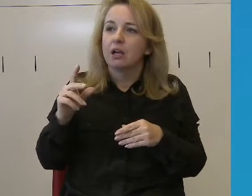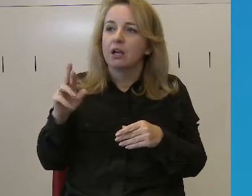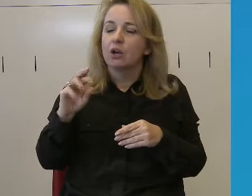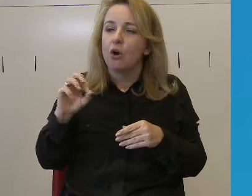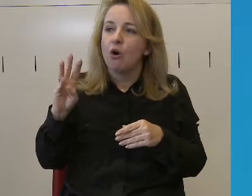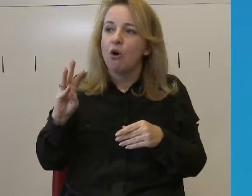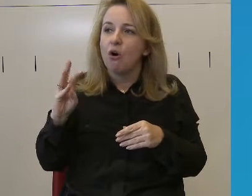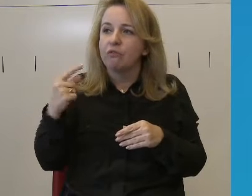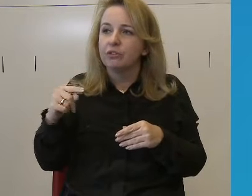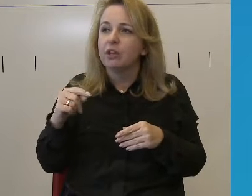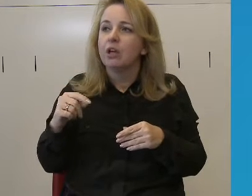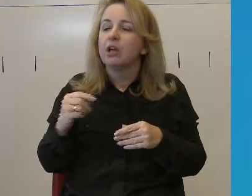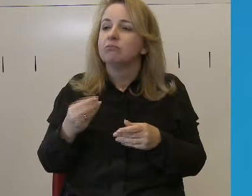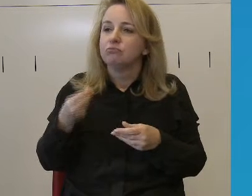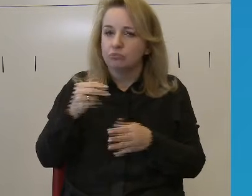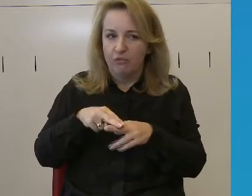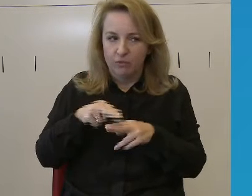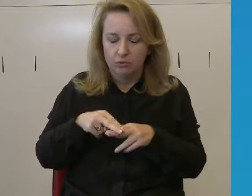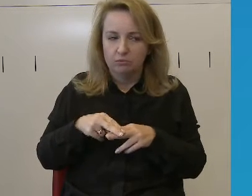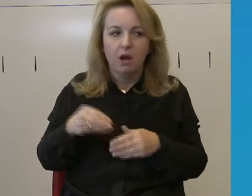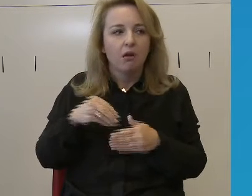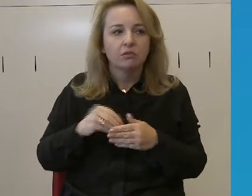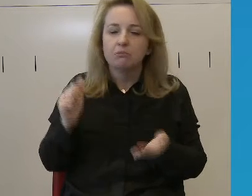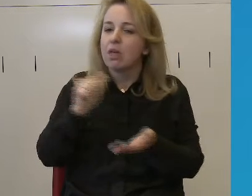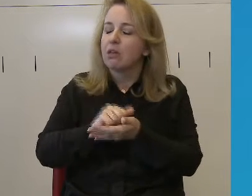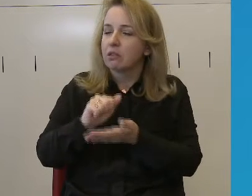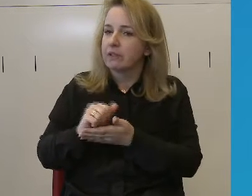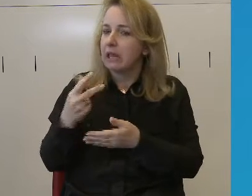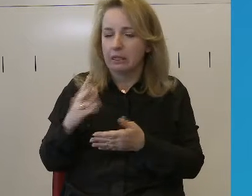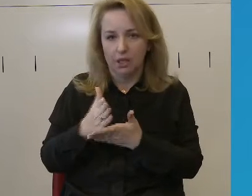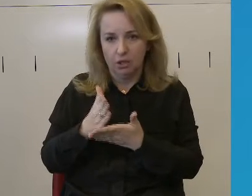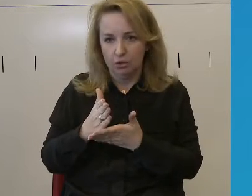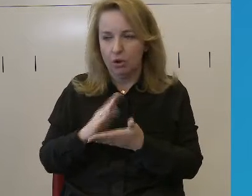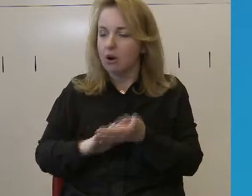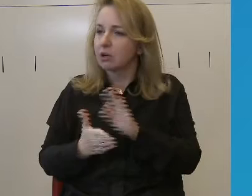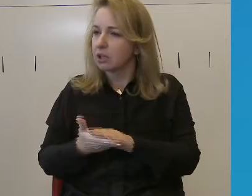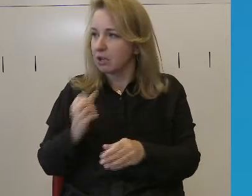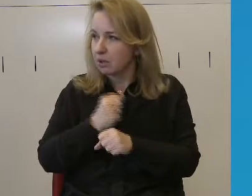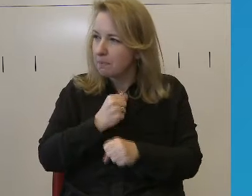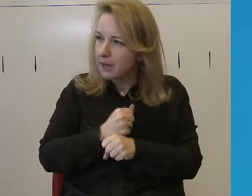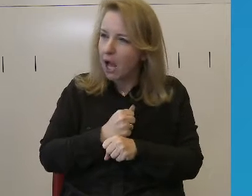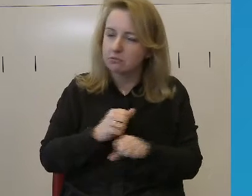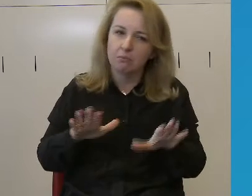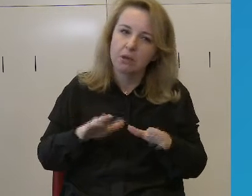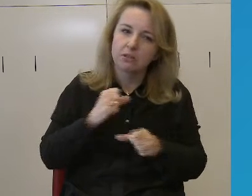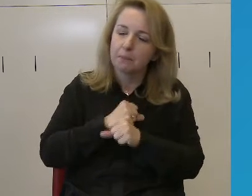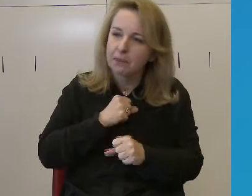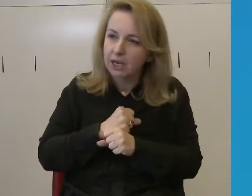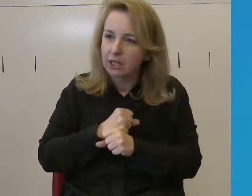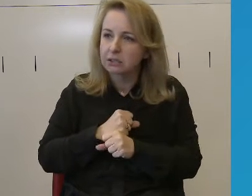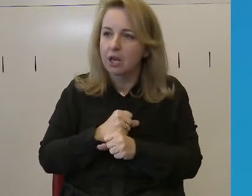niekoniecznie inwestycje, to także dbałość o rynek pracy w kontekście nie tyle samych miejsc, ale